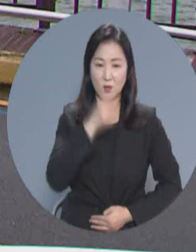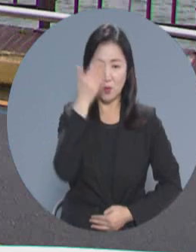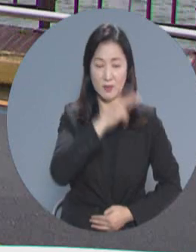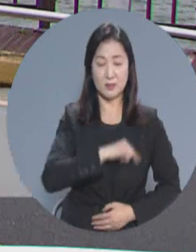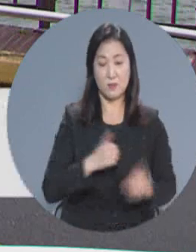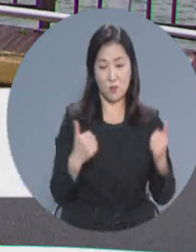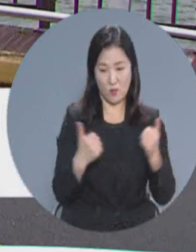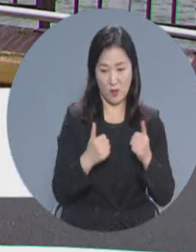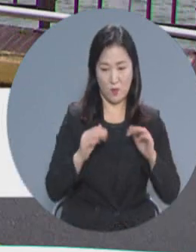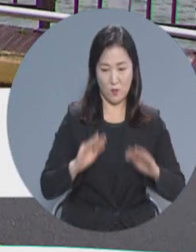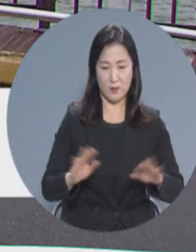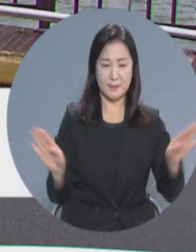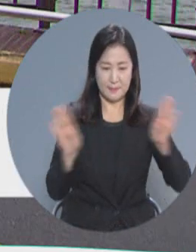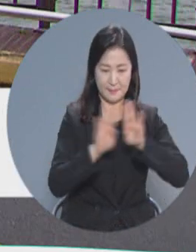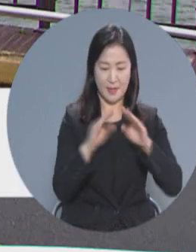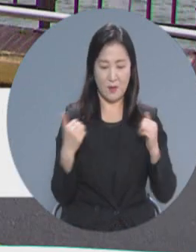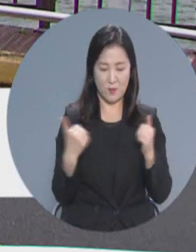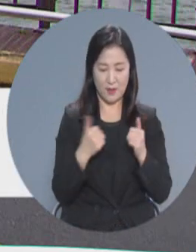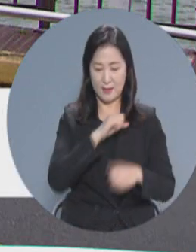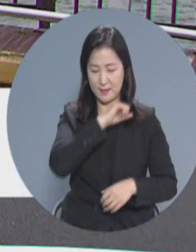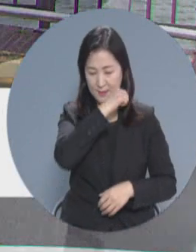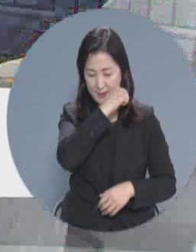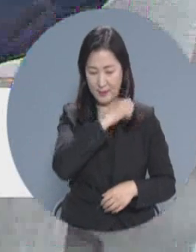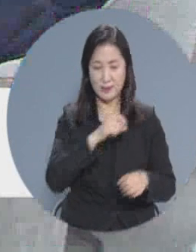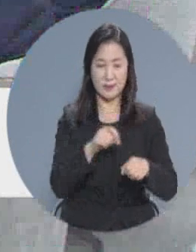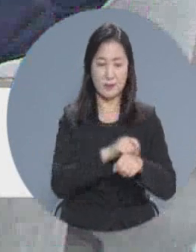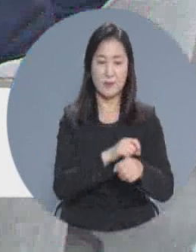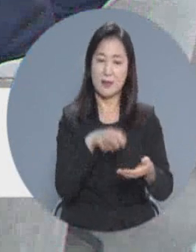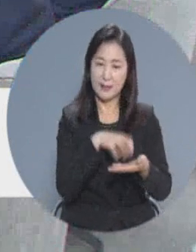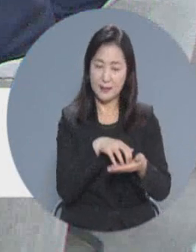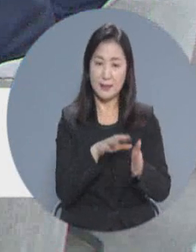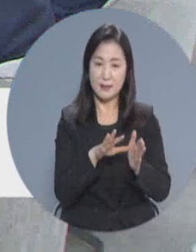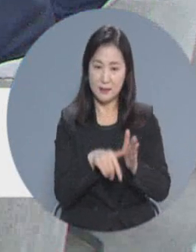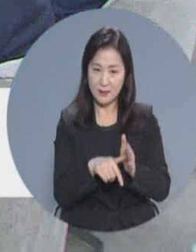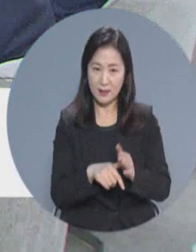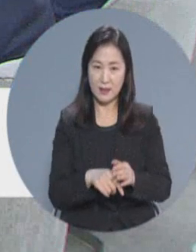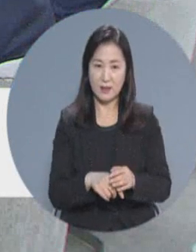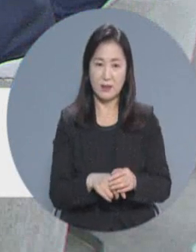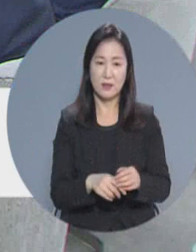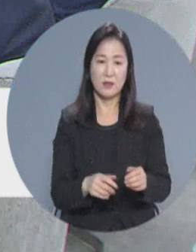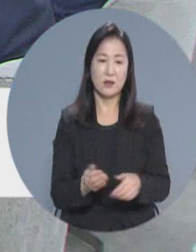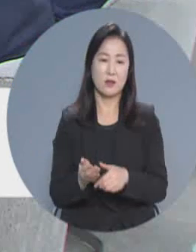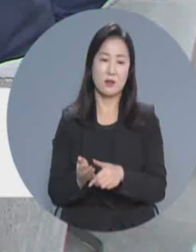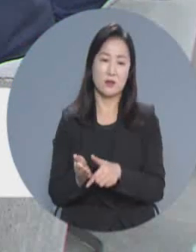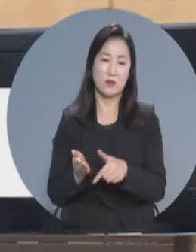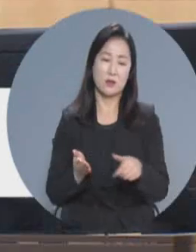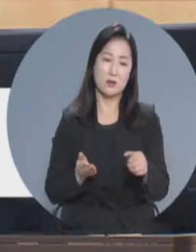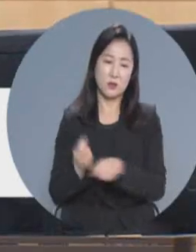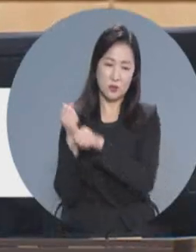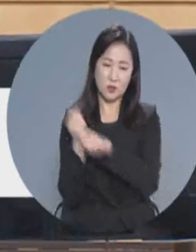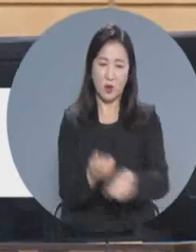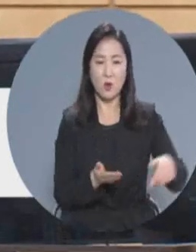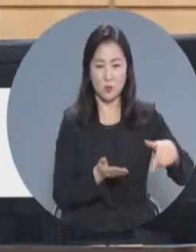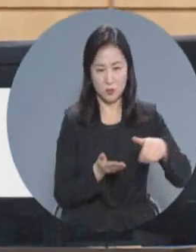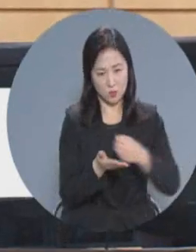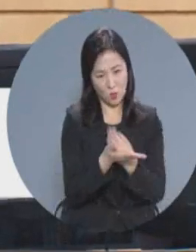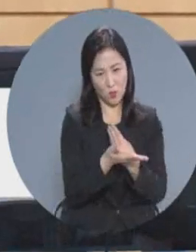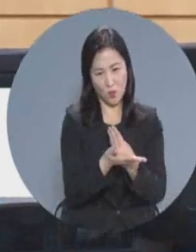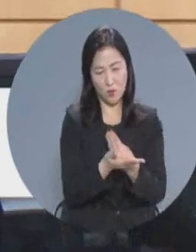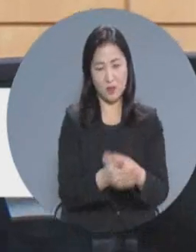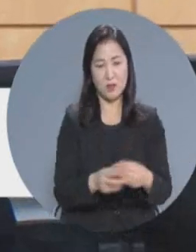여수시의회는 오늘 비공개로 진행된 예산결산위원회 개수 조정 과정에서 경도 연륙교 건설을 위한 73억 원의 내년도